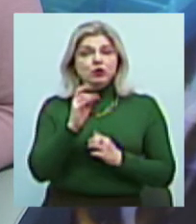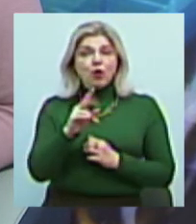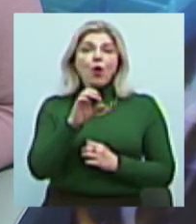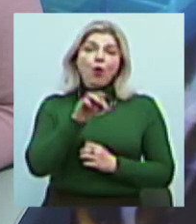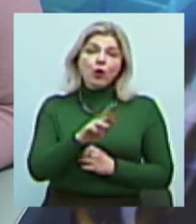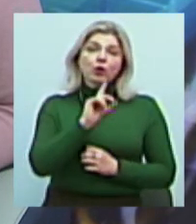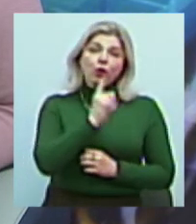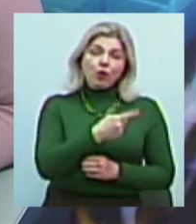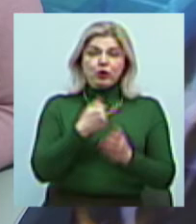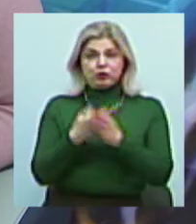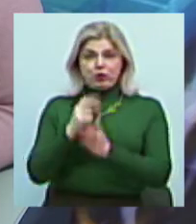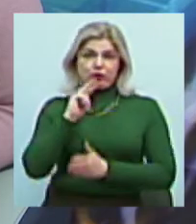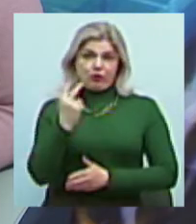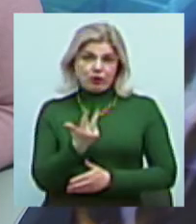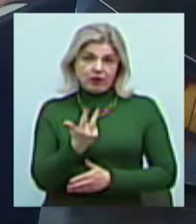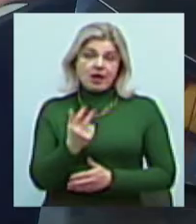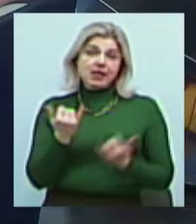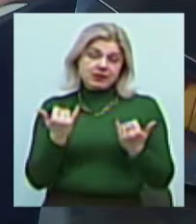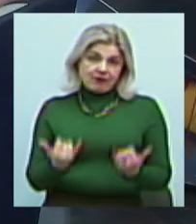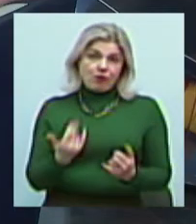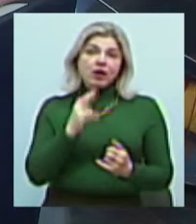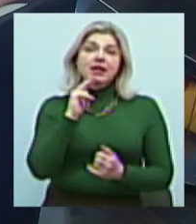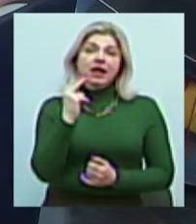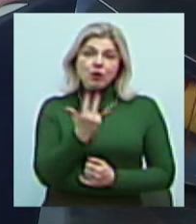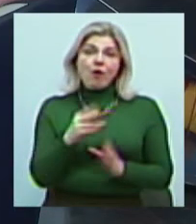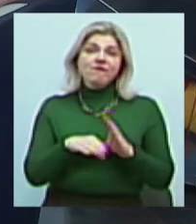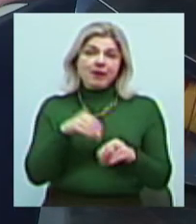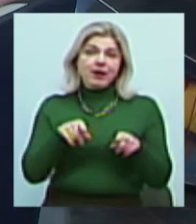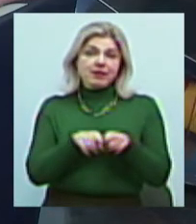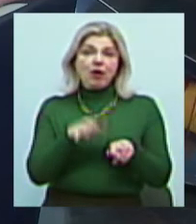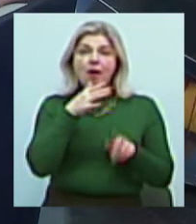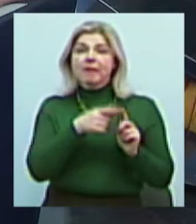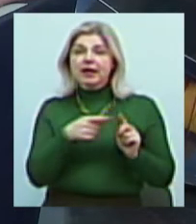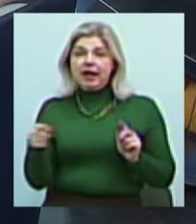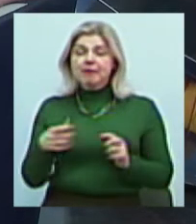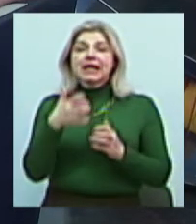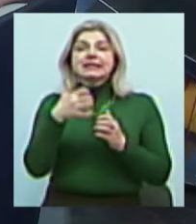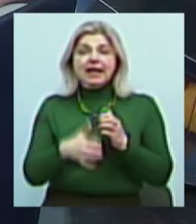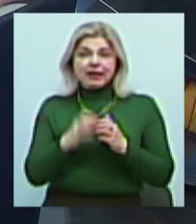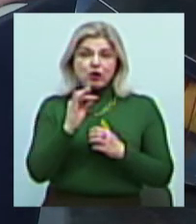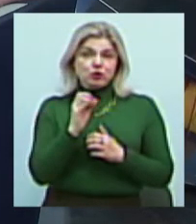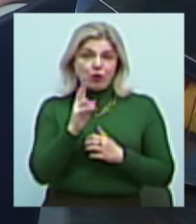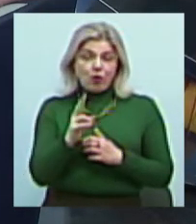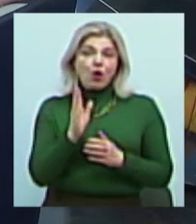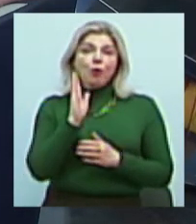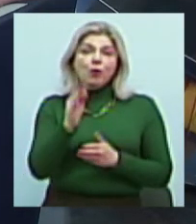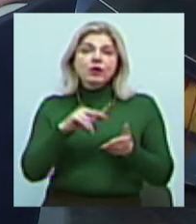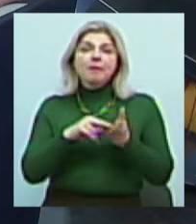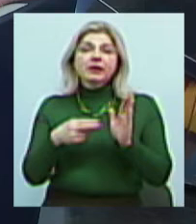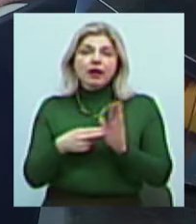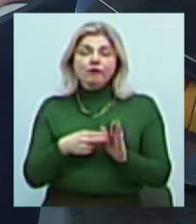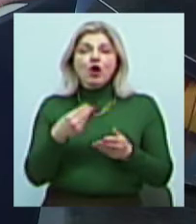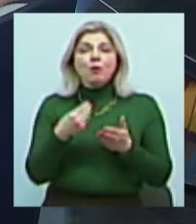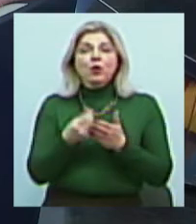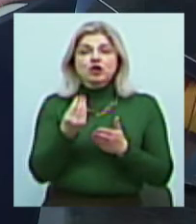до 3. І от на сьогодні це 3 роки вибран такий період середньостроковий, і буде планування